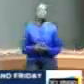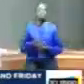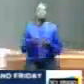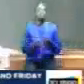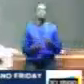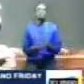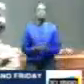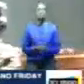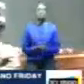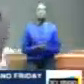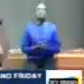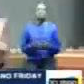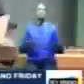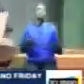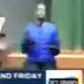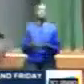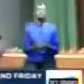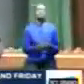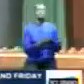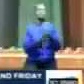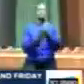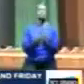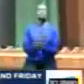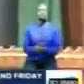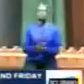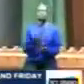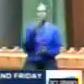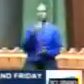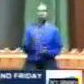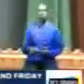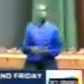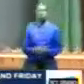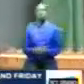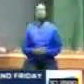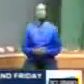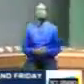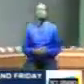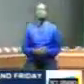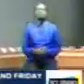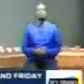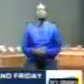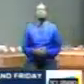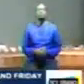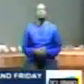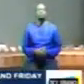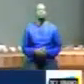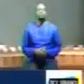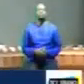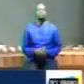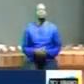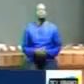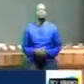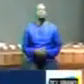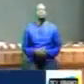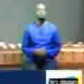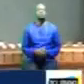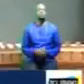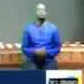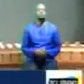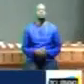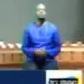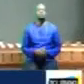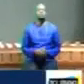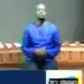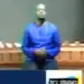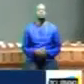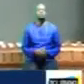mata. Sans une conduite déraisonnable. Ah, ni kusema kuongozwa na mpepo mchafu mwali moya mubaya.